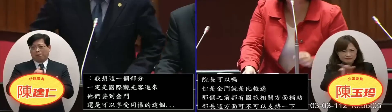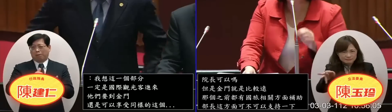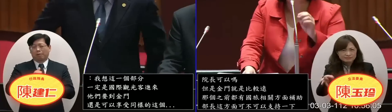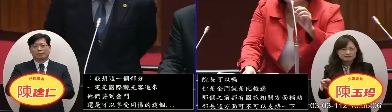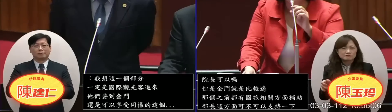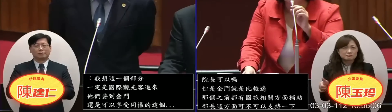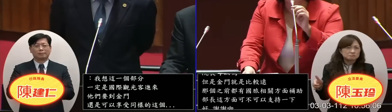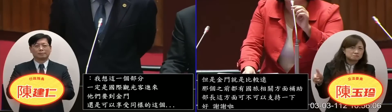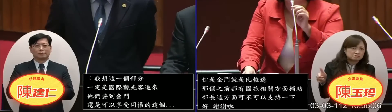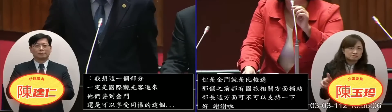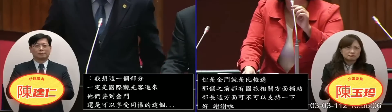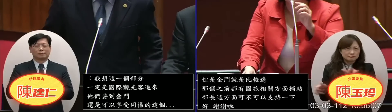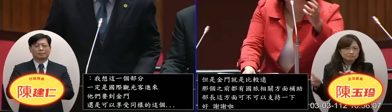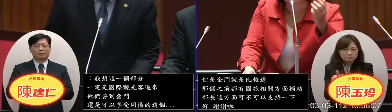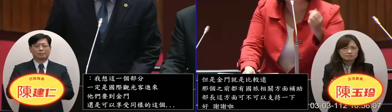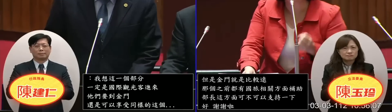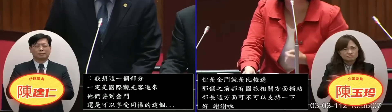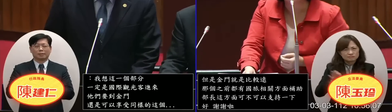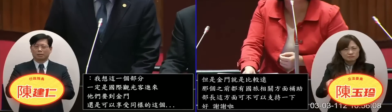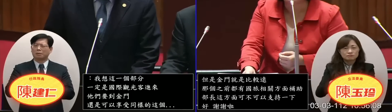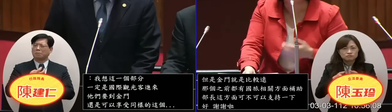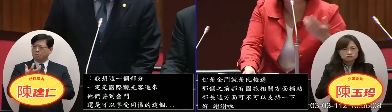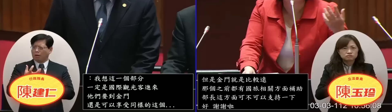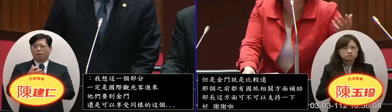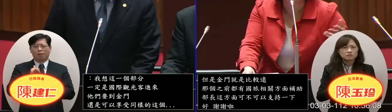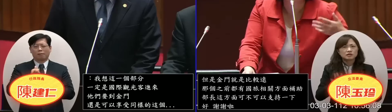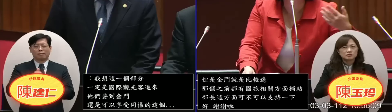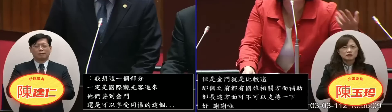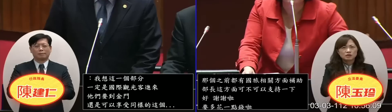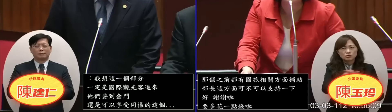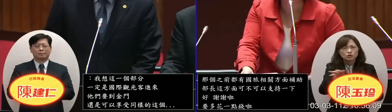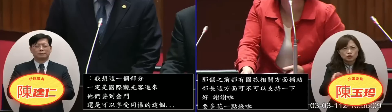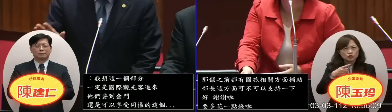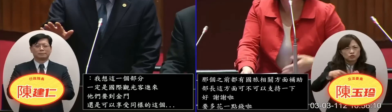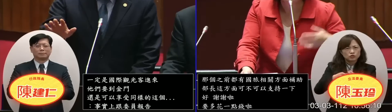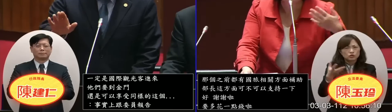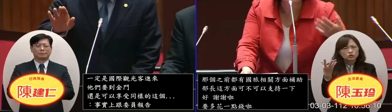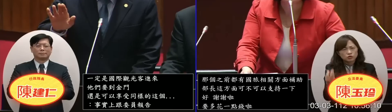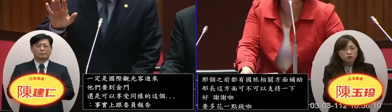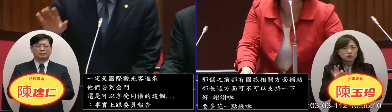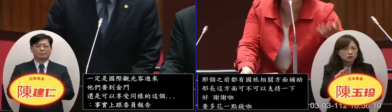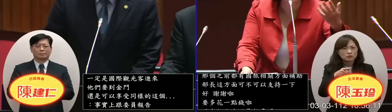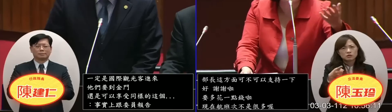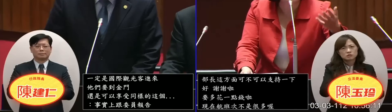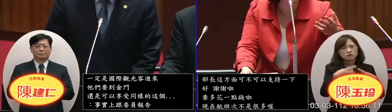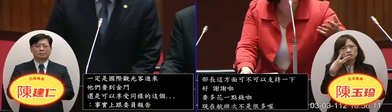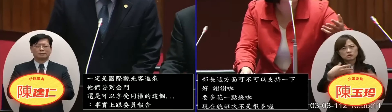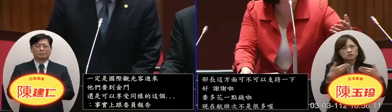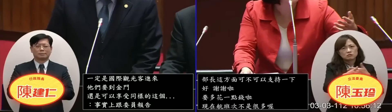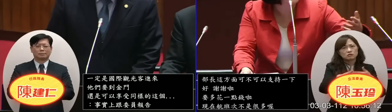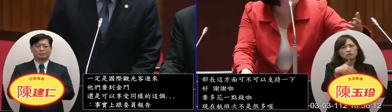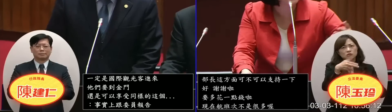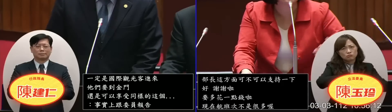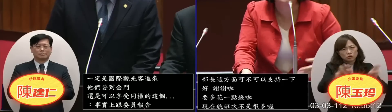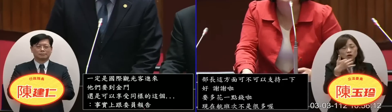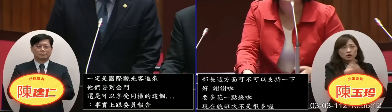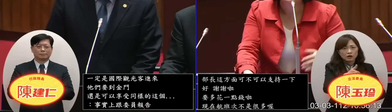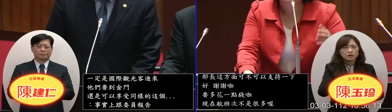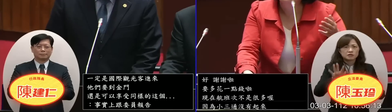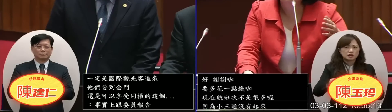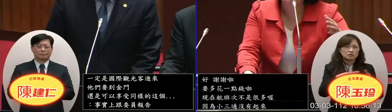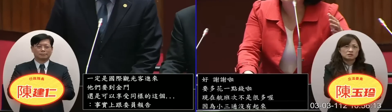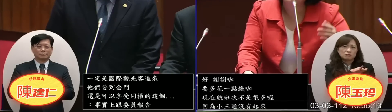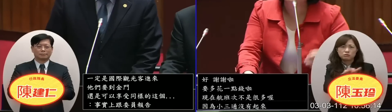现在航班是不是很多？因为小三通没有起来，没有客人很少，现在非常萧条。现在的客人只有大概以前的大